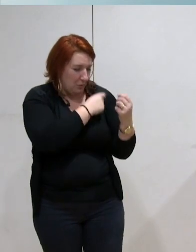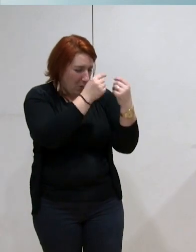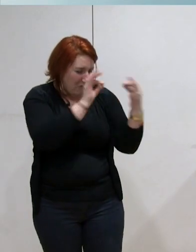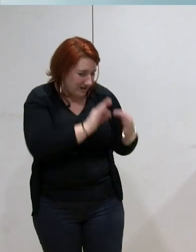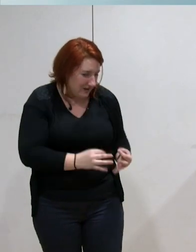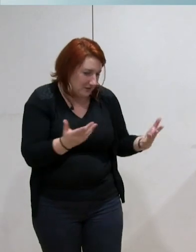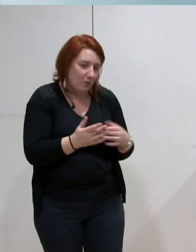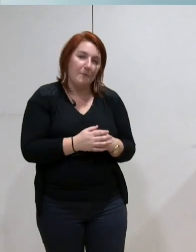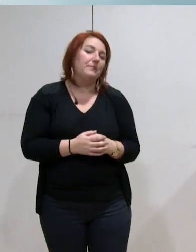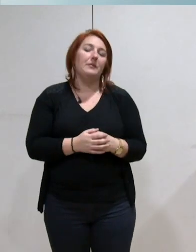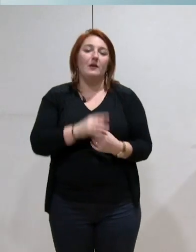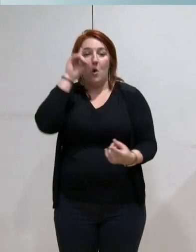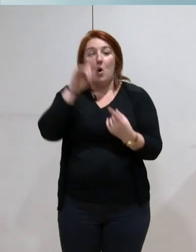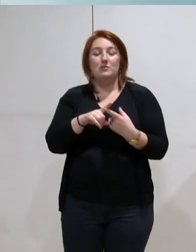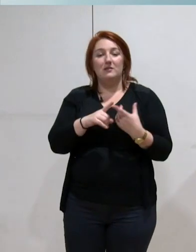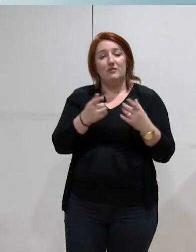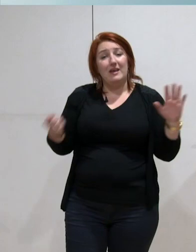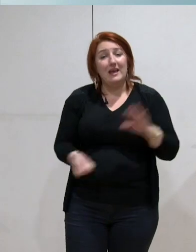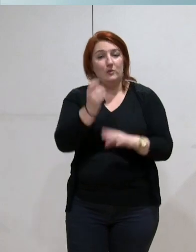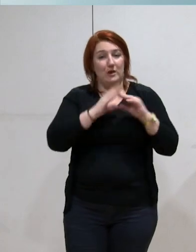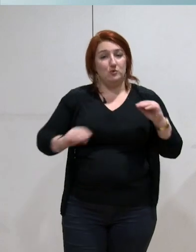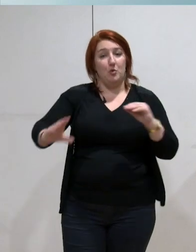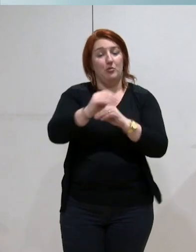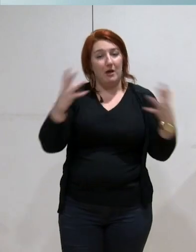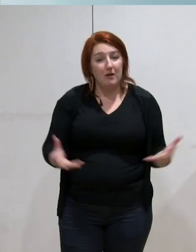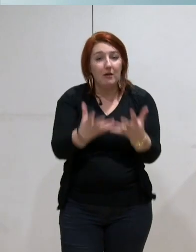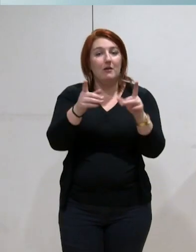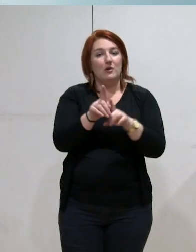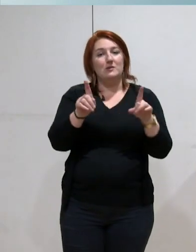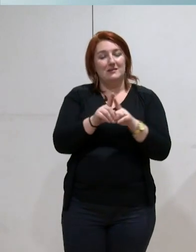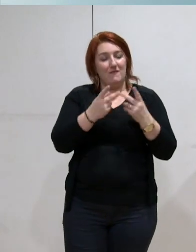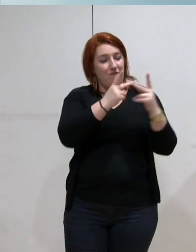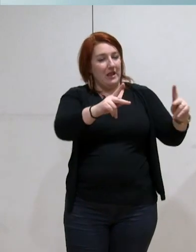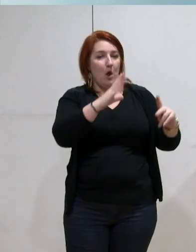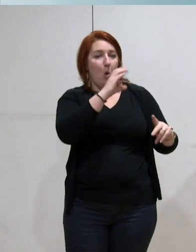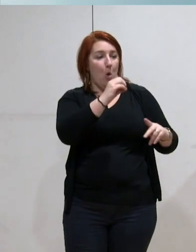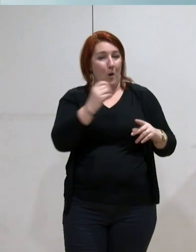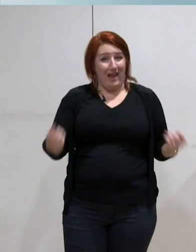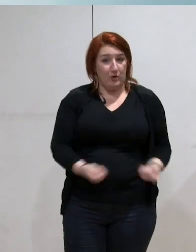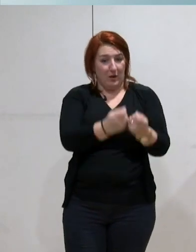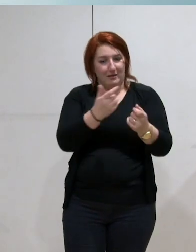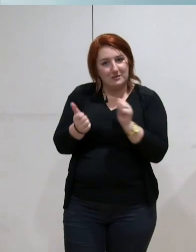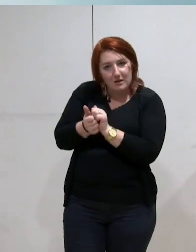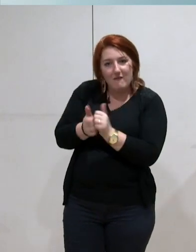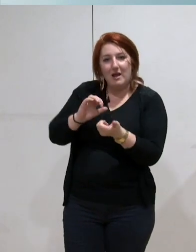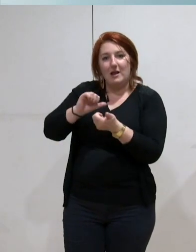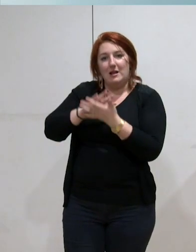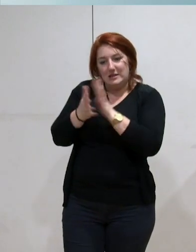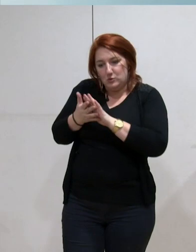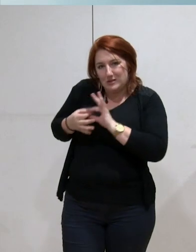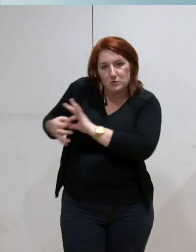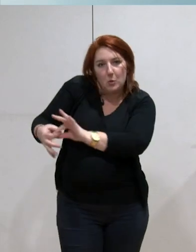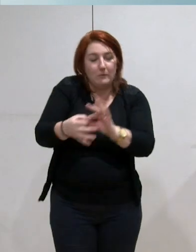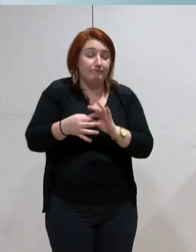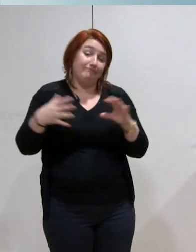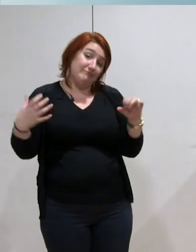populaire et de construire une ville coéducatrice avec les associations dommage hein en effet je vous pose un certain